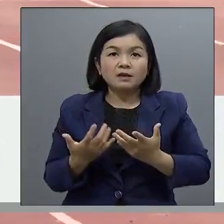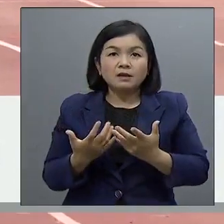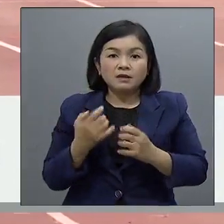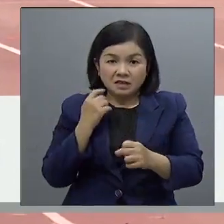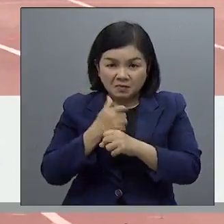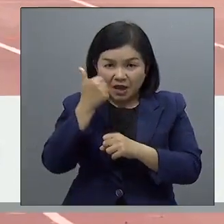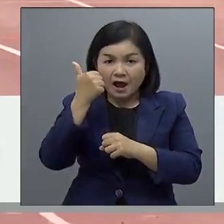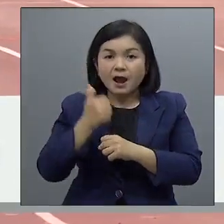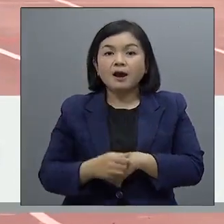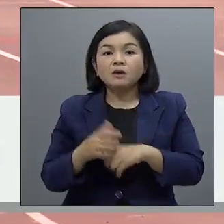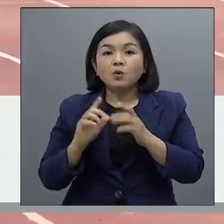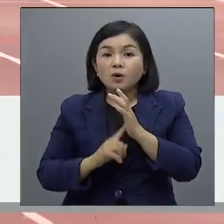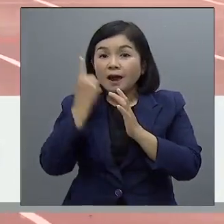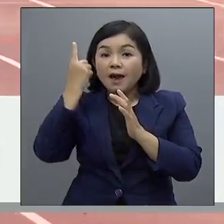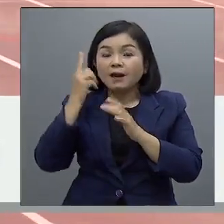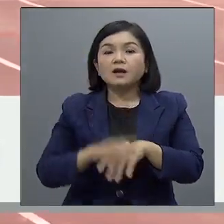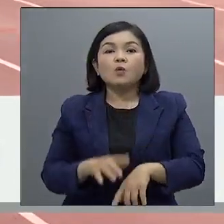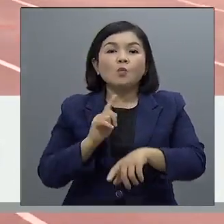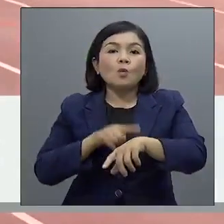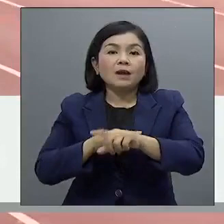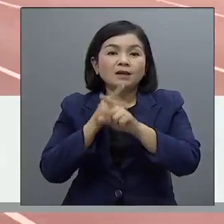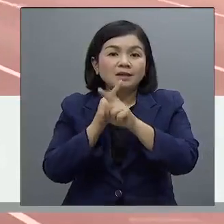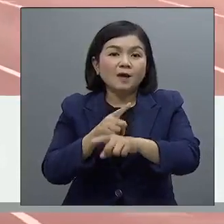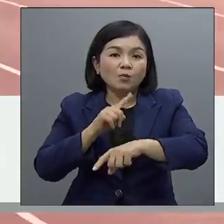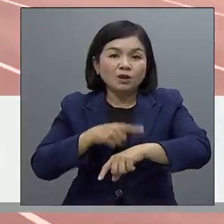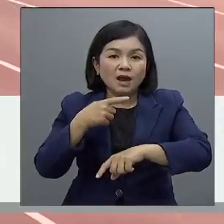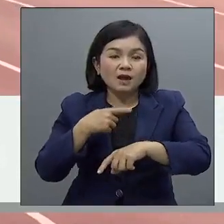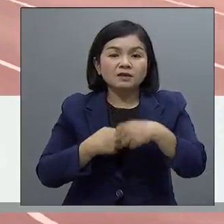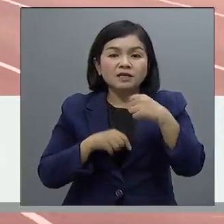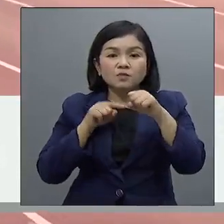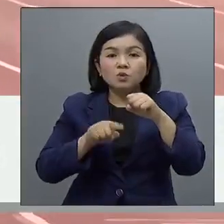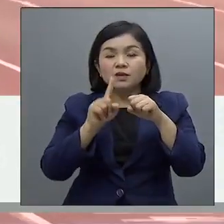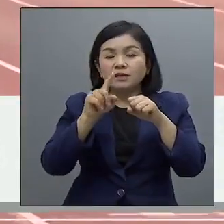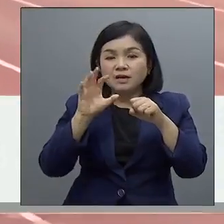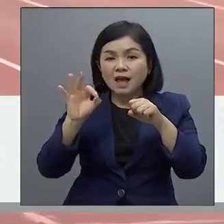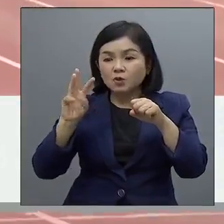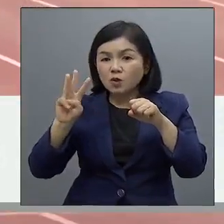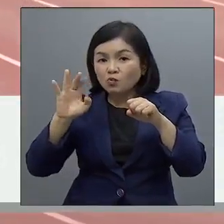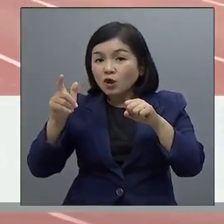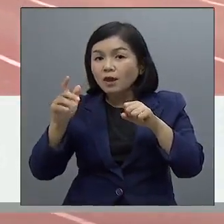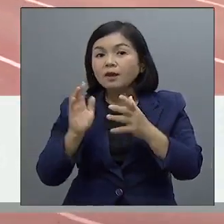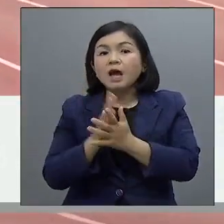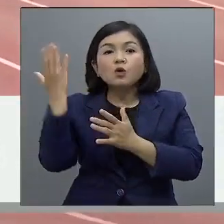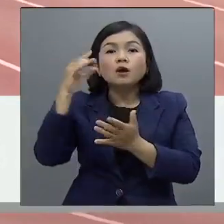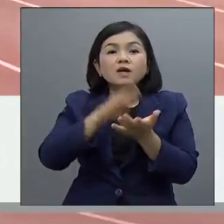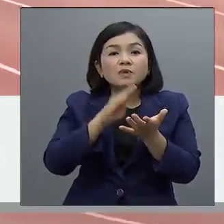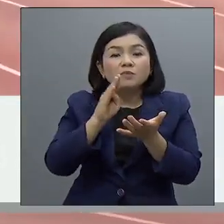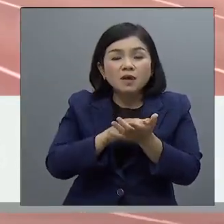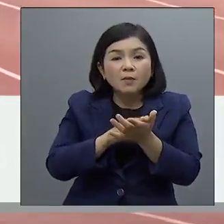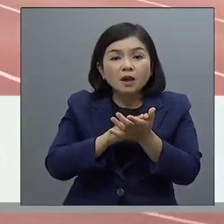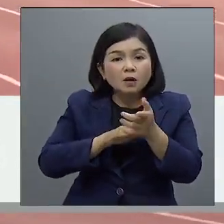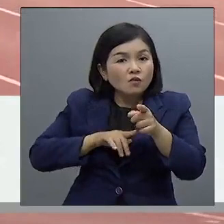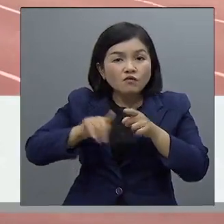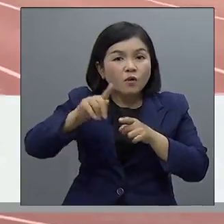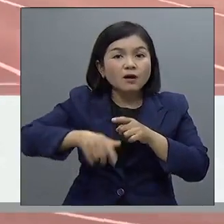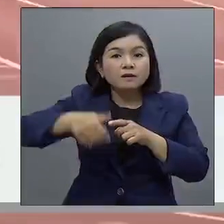นะครับเข้าเส้นชัยไปเป็นคนแรกด้วยตามความคาดหมายด้วยเวลา 10.19 วินาทีทำลายสถิติกีฬาเยาวชนแห่งชาติที่อยู่มานานถึง15ปี